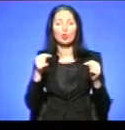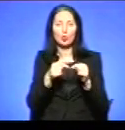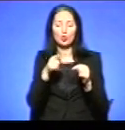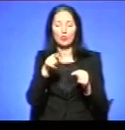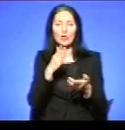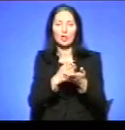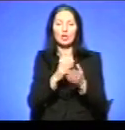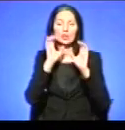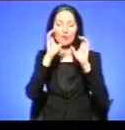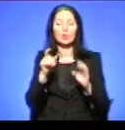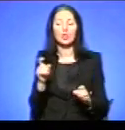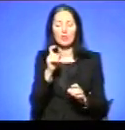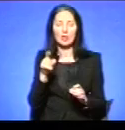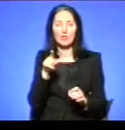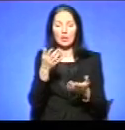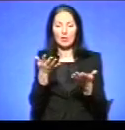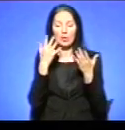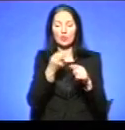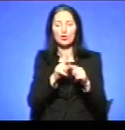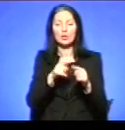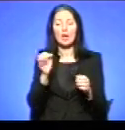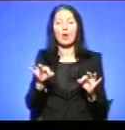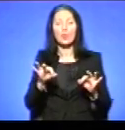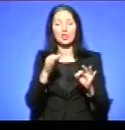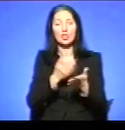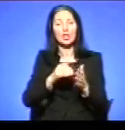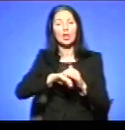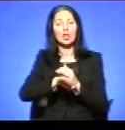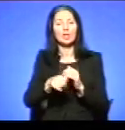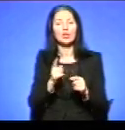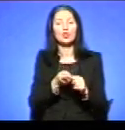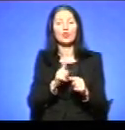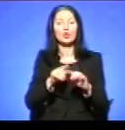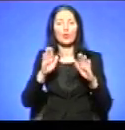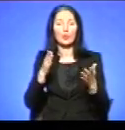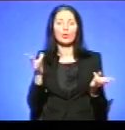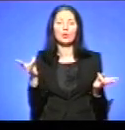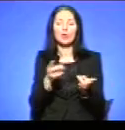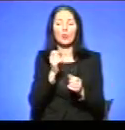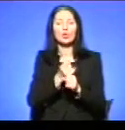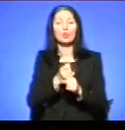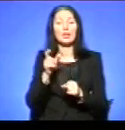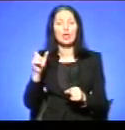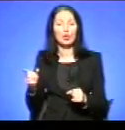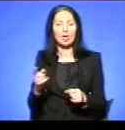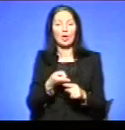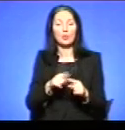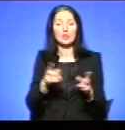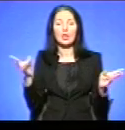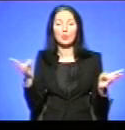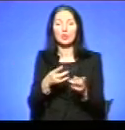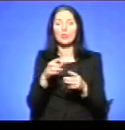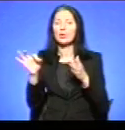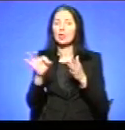власником. І він виявив, що цей автомобіль є краденим. Що в цьому випадку має зробити тернополянин? Про це негайно потрібно